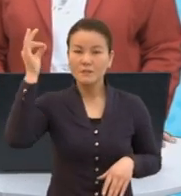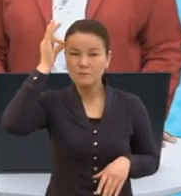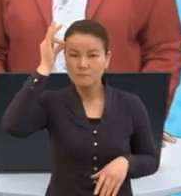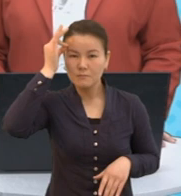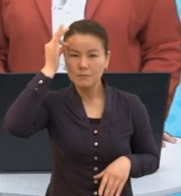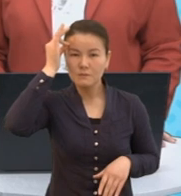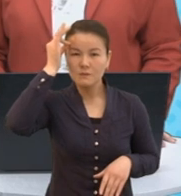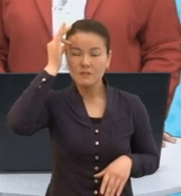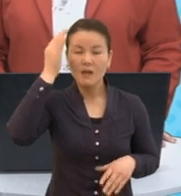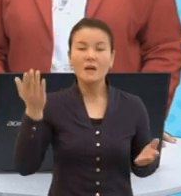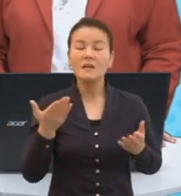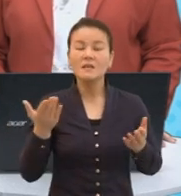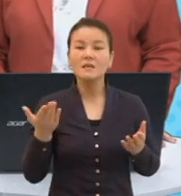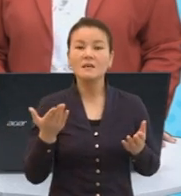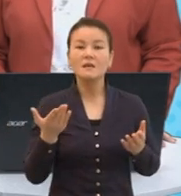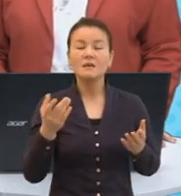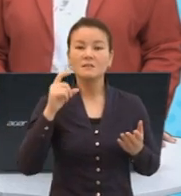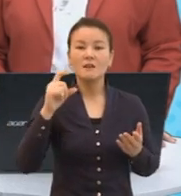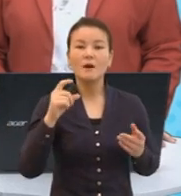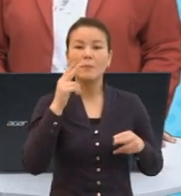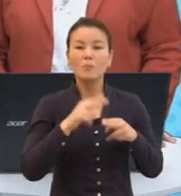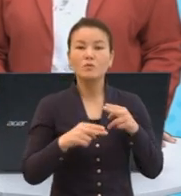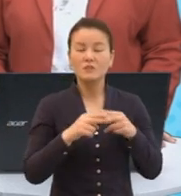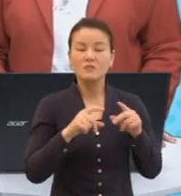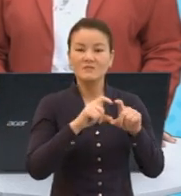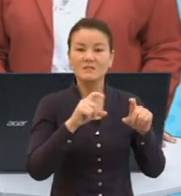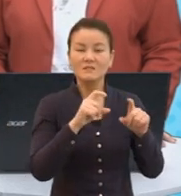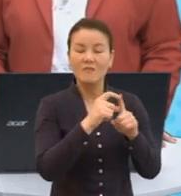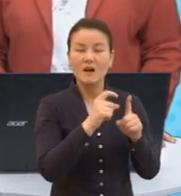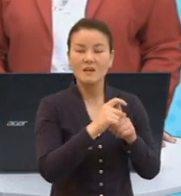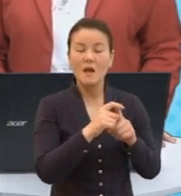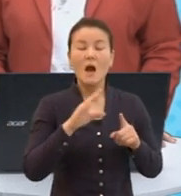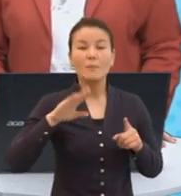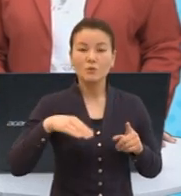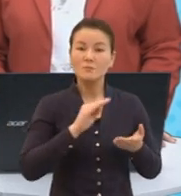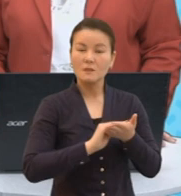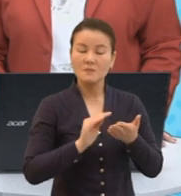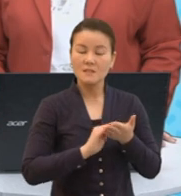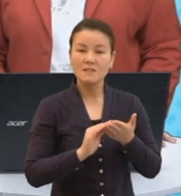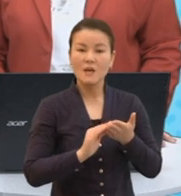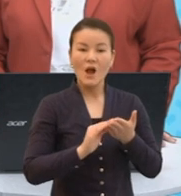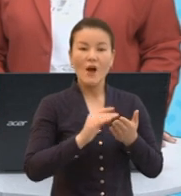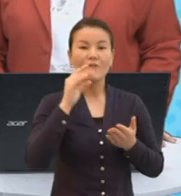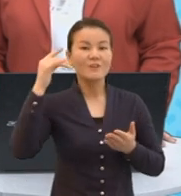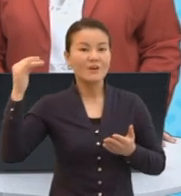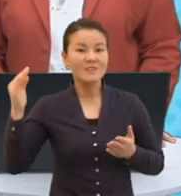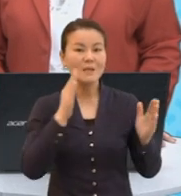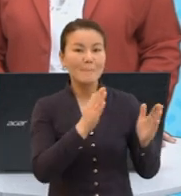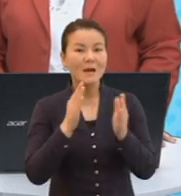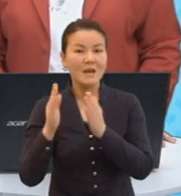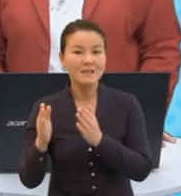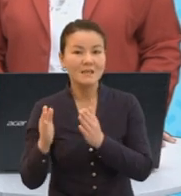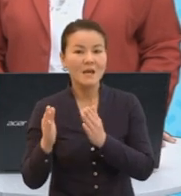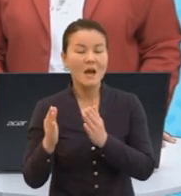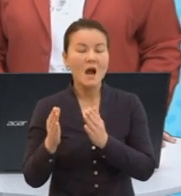гласные пропущены в этих словах, а затем записать эти слова в алфавитном порядке. Как